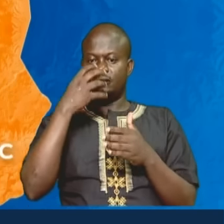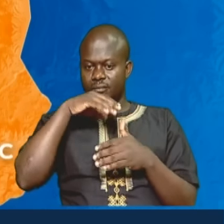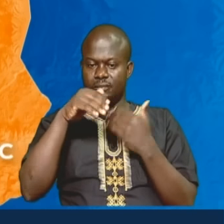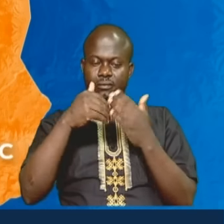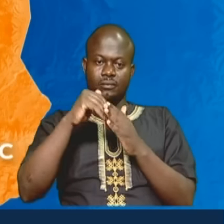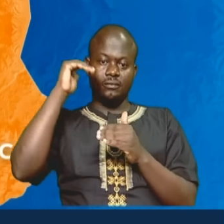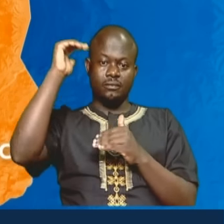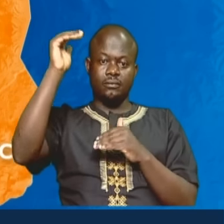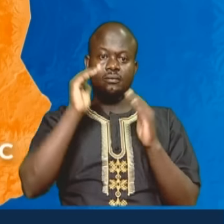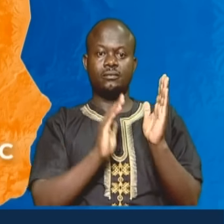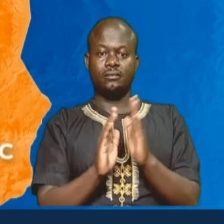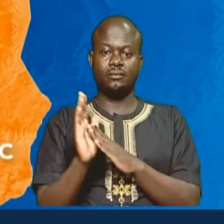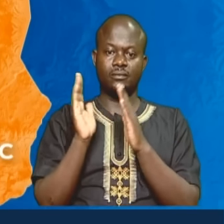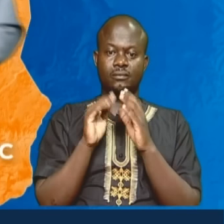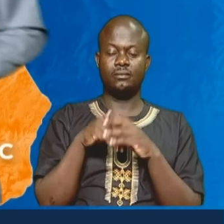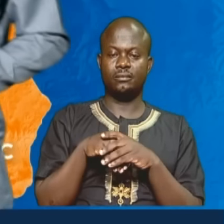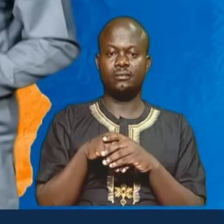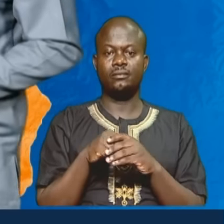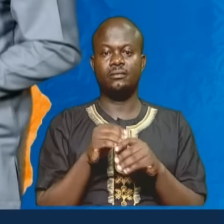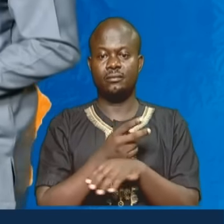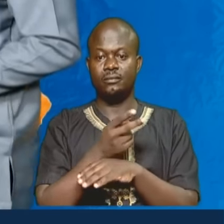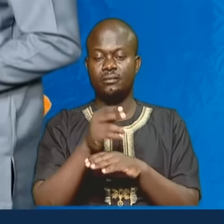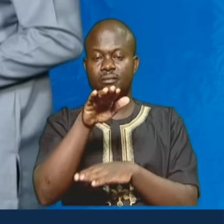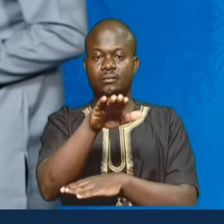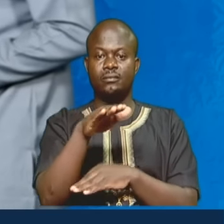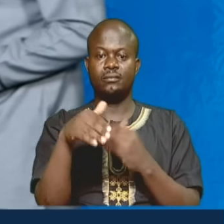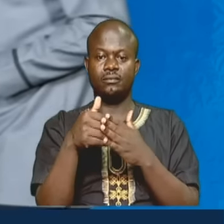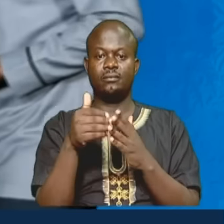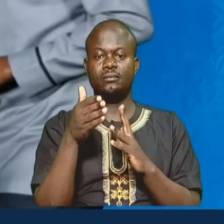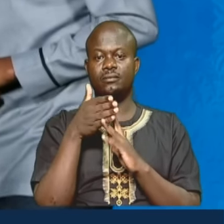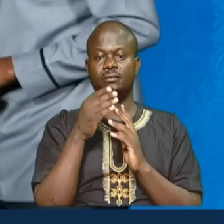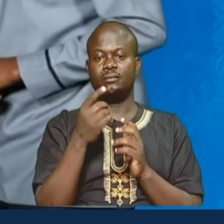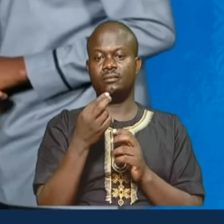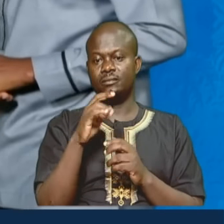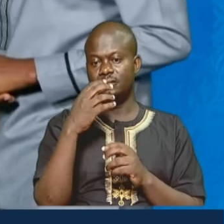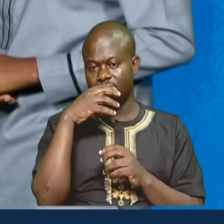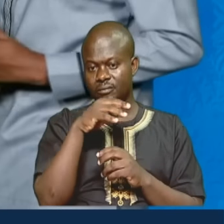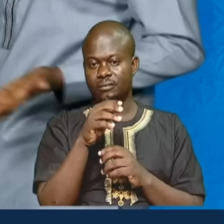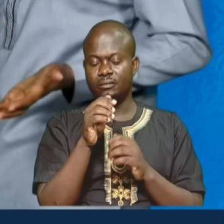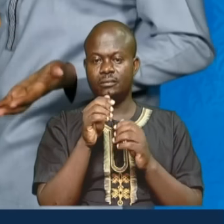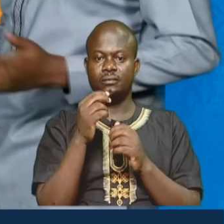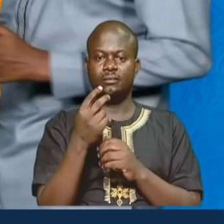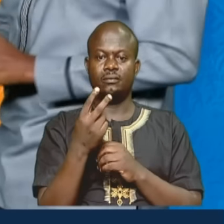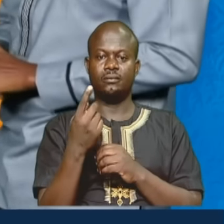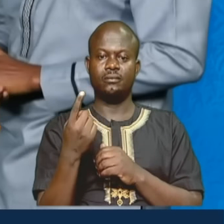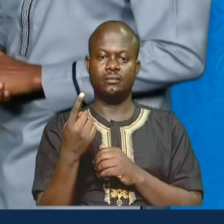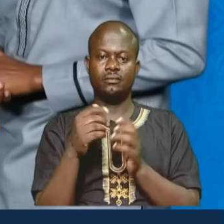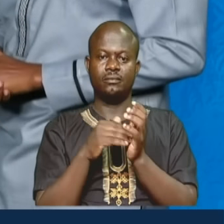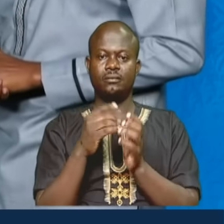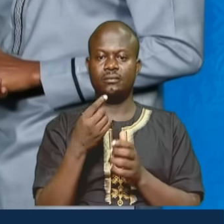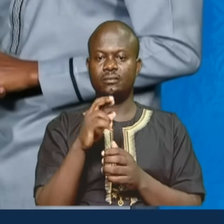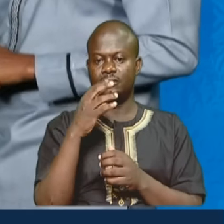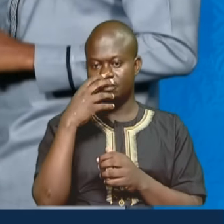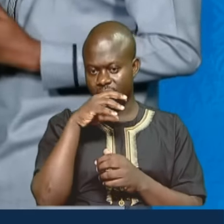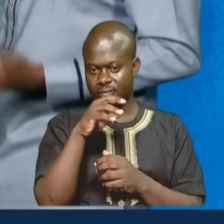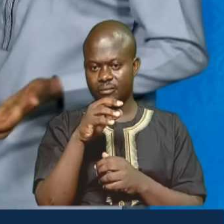hejuru giteganyijwe masaha y'igicamunsi kizaba kiri hagati ya dogere Celsius 21 ndetse na dogere